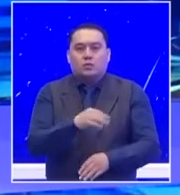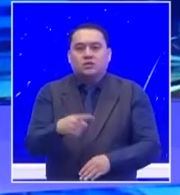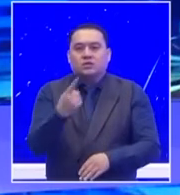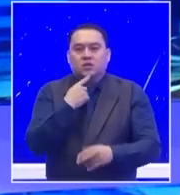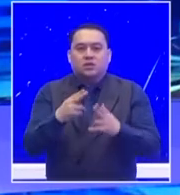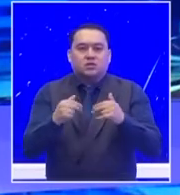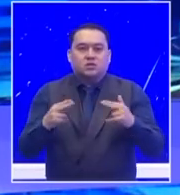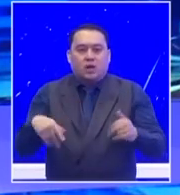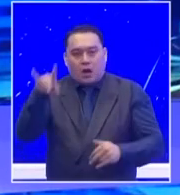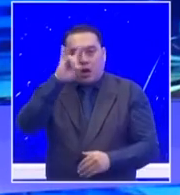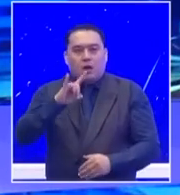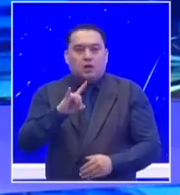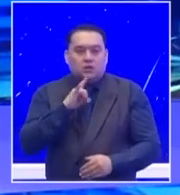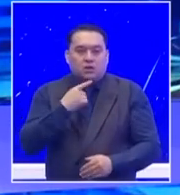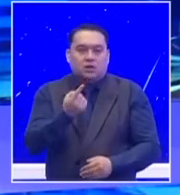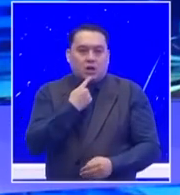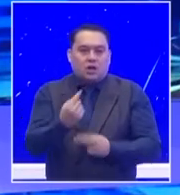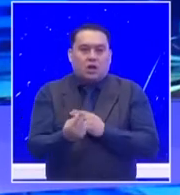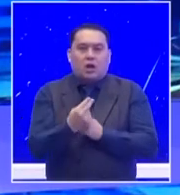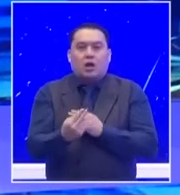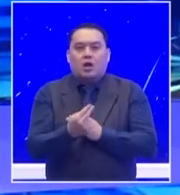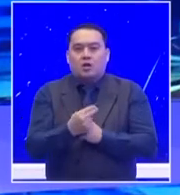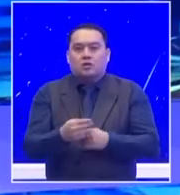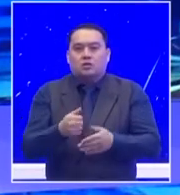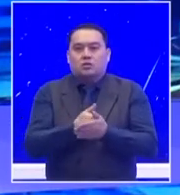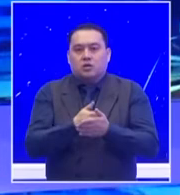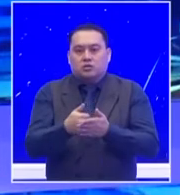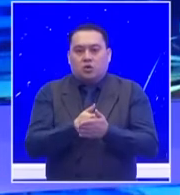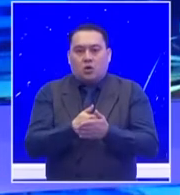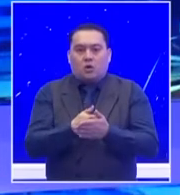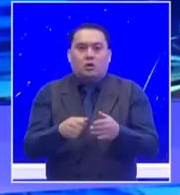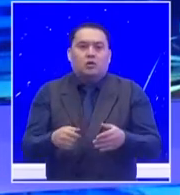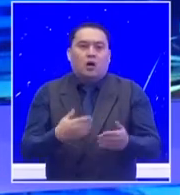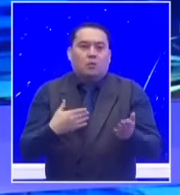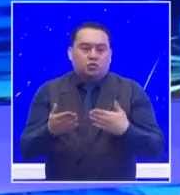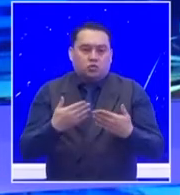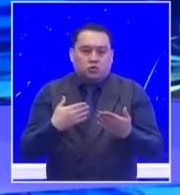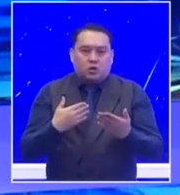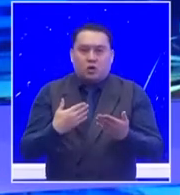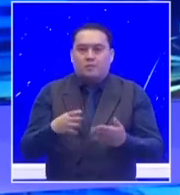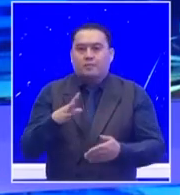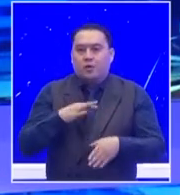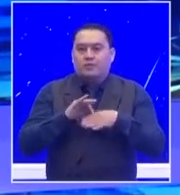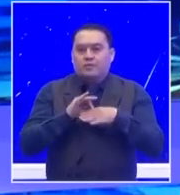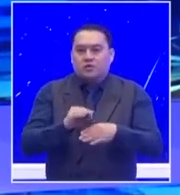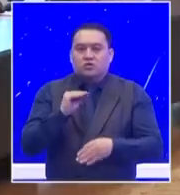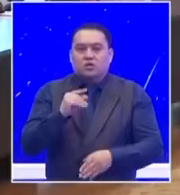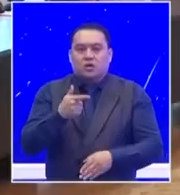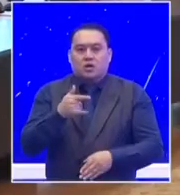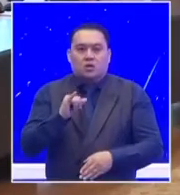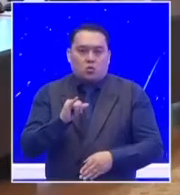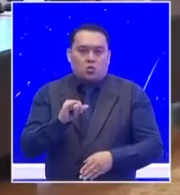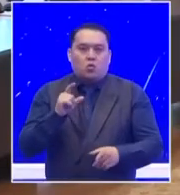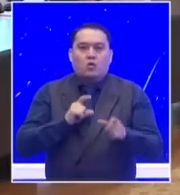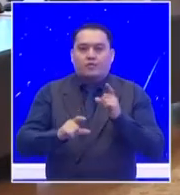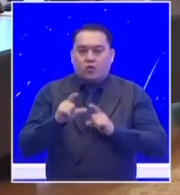сарайында қазақ тілінің латын графикасына негізделген әліпбиін жетілдіру бойынша ашық талқылау жиын өтті. Шараға Жетісу мемлекеттік